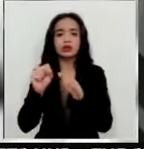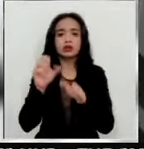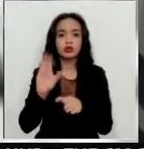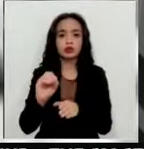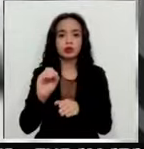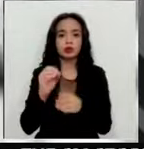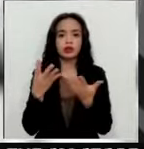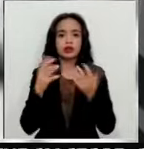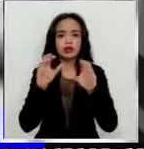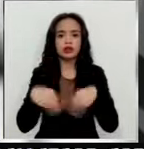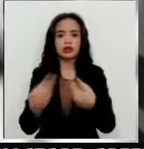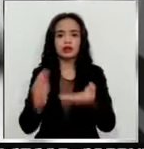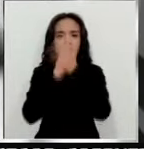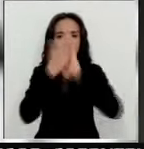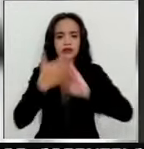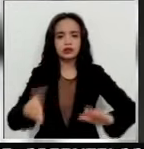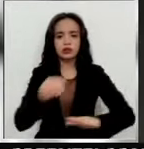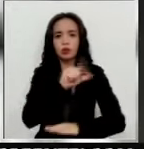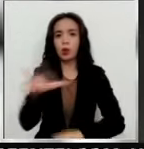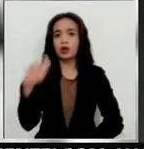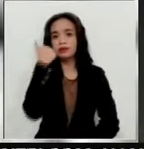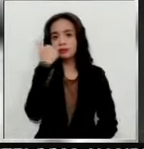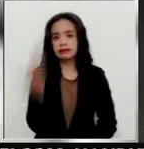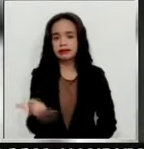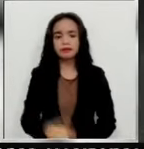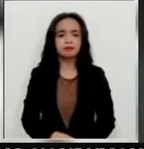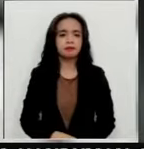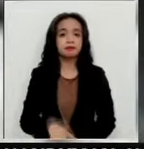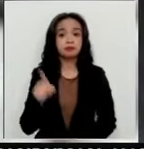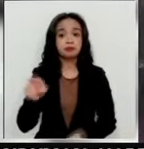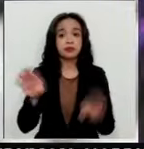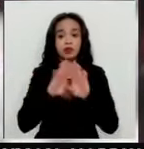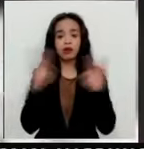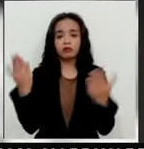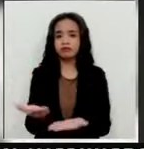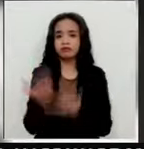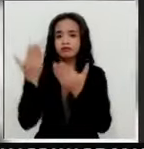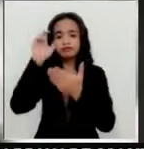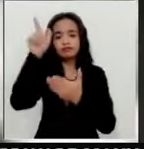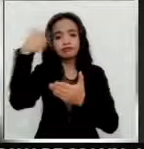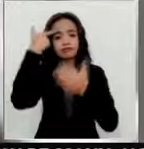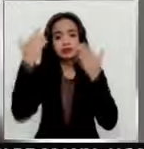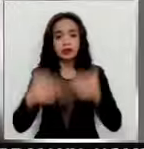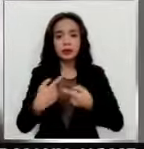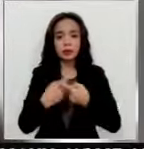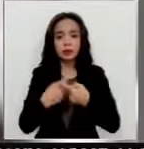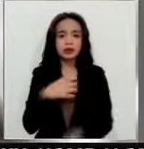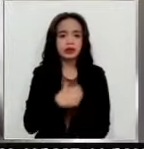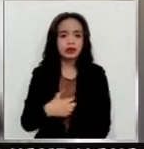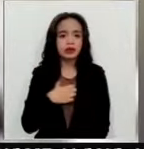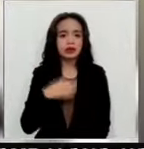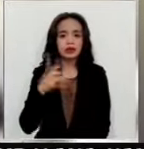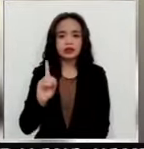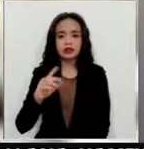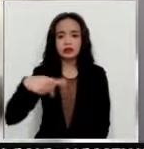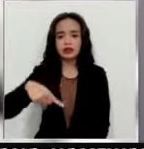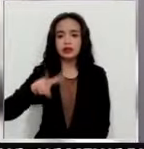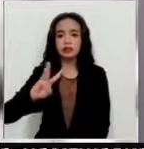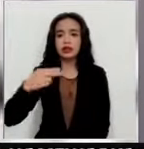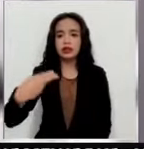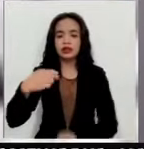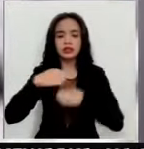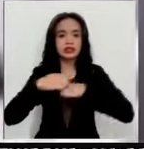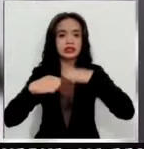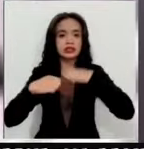dyan. Bukas naman ang DPWH 6 sa mungkahay ng gobernador, ngunit umalma si DPWH 6 Officer in Charge Engineer Sunny Boy